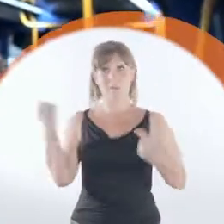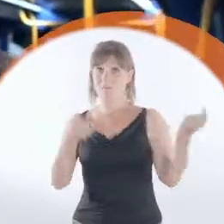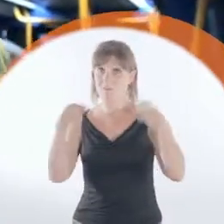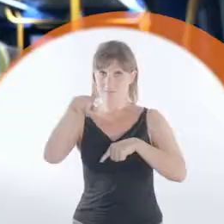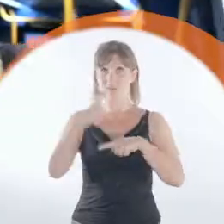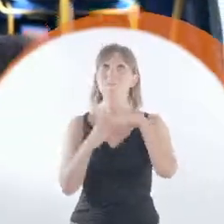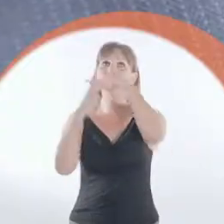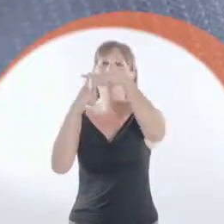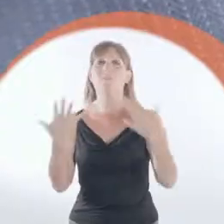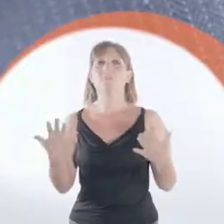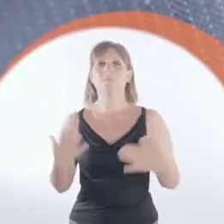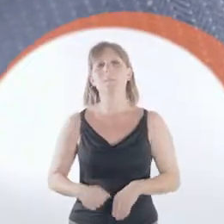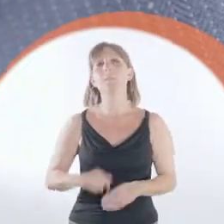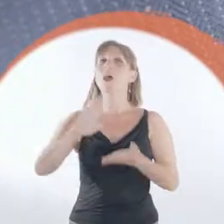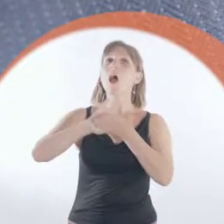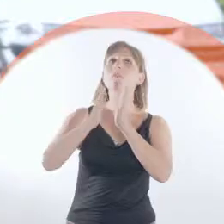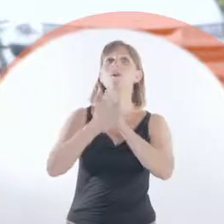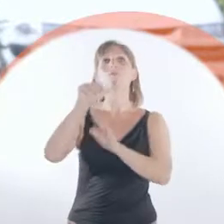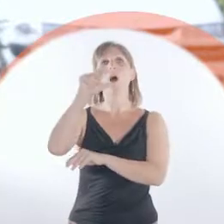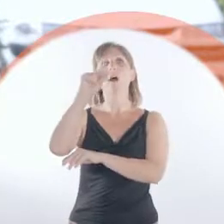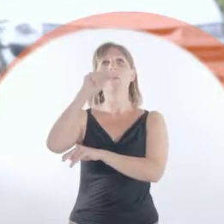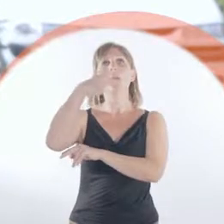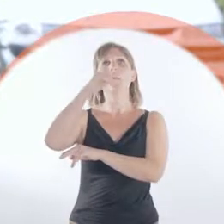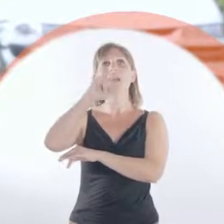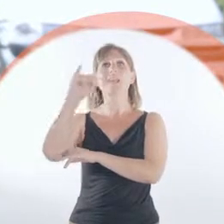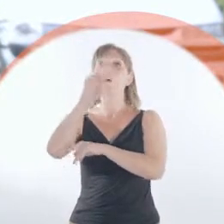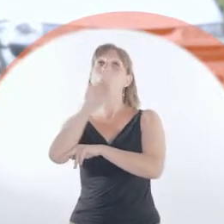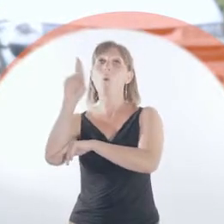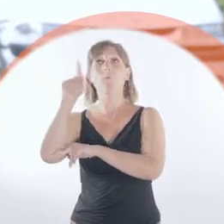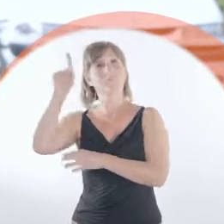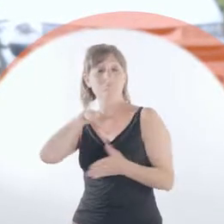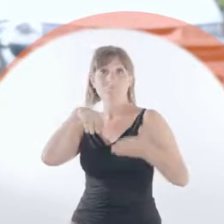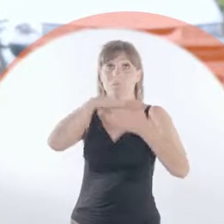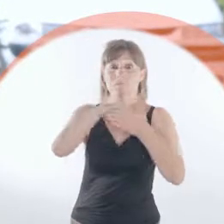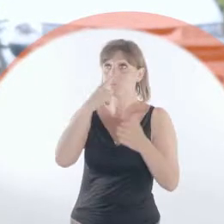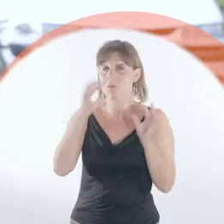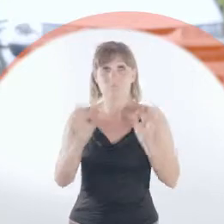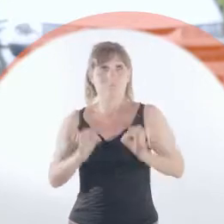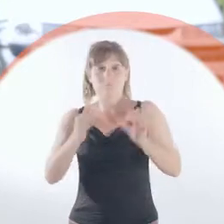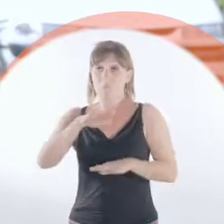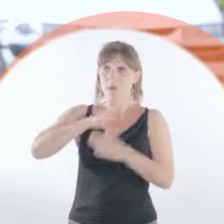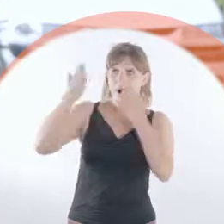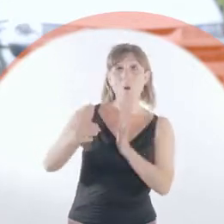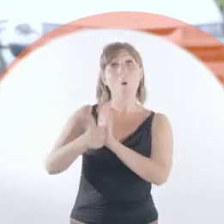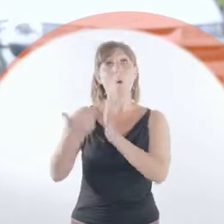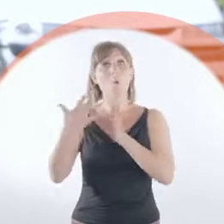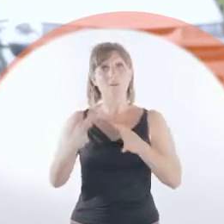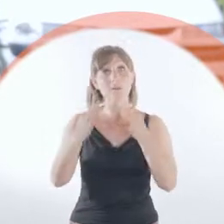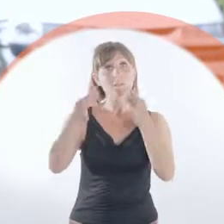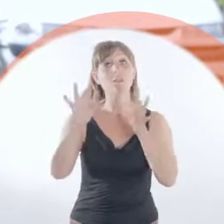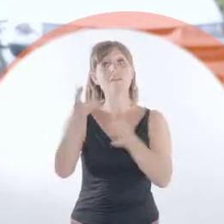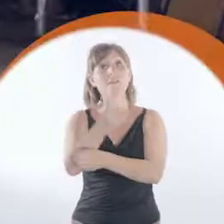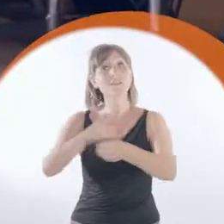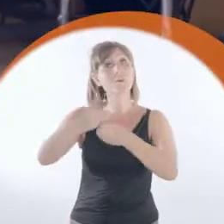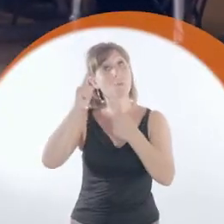plus. La participation de notre association, l'ADAPI du Rhône, à cette commission est naturelle puisqu'elle sensibilise au niveau